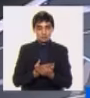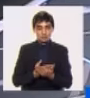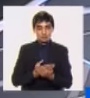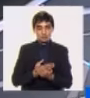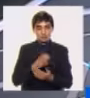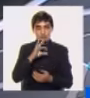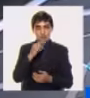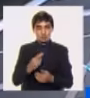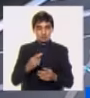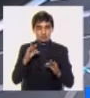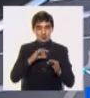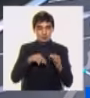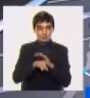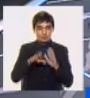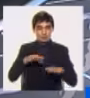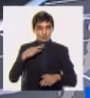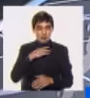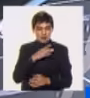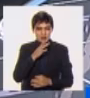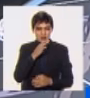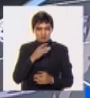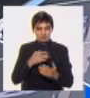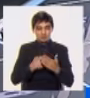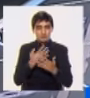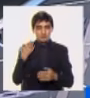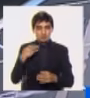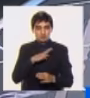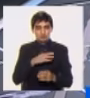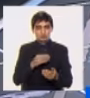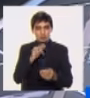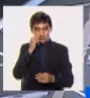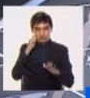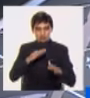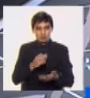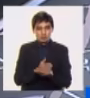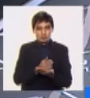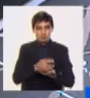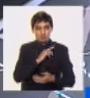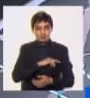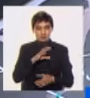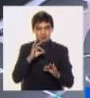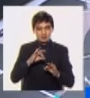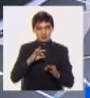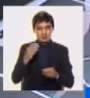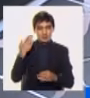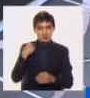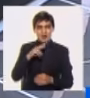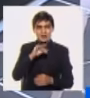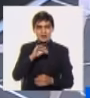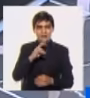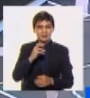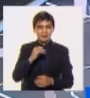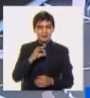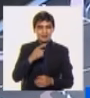социальной изоляции уже много лет находится труженица тыла в шымкенте прасковья скрине кого пережила блокаду в ленинграде и